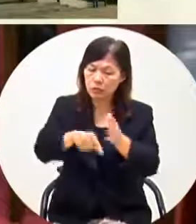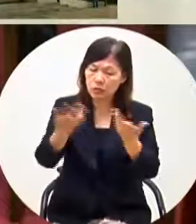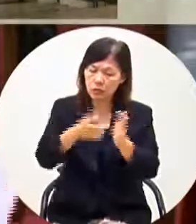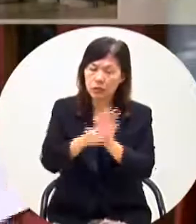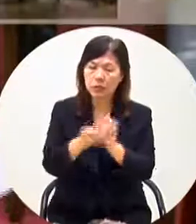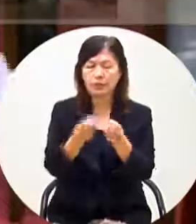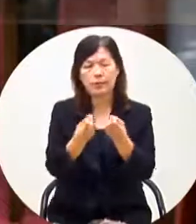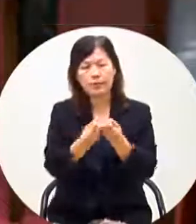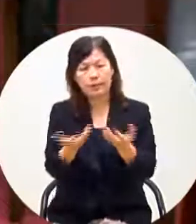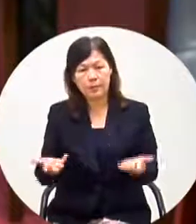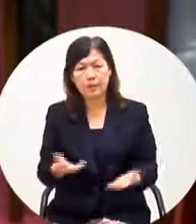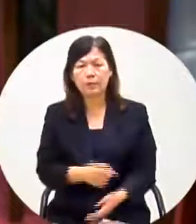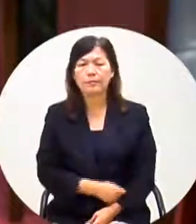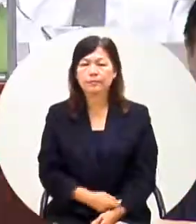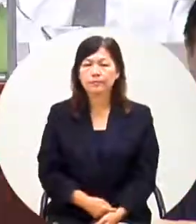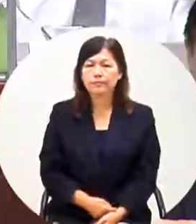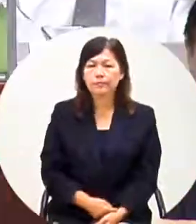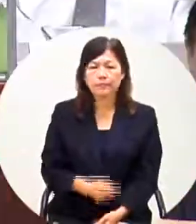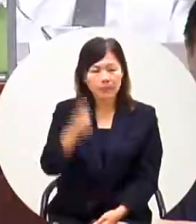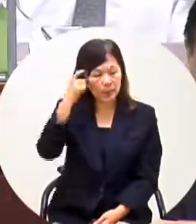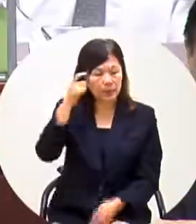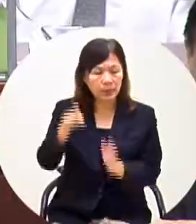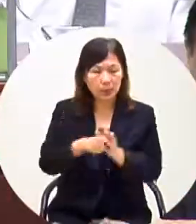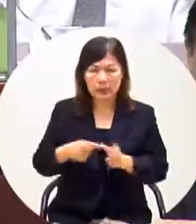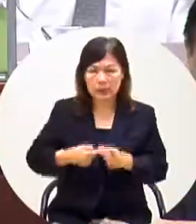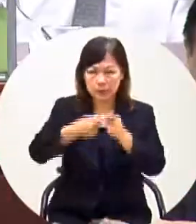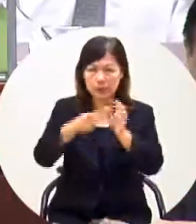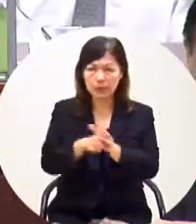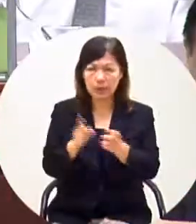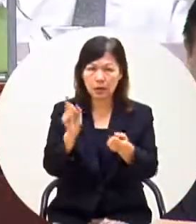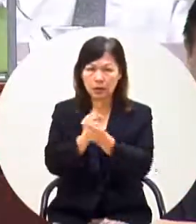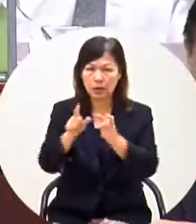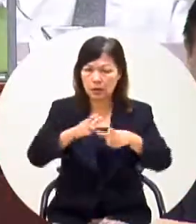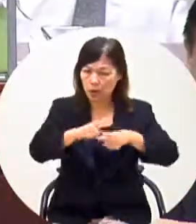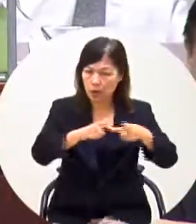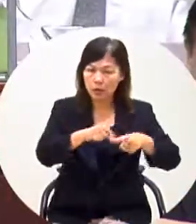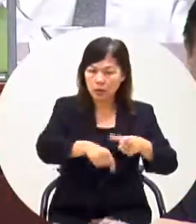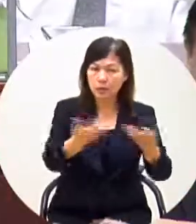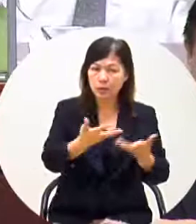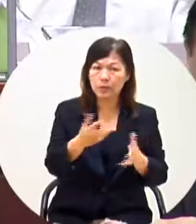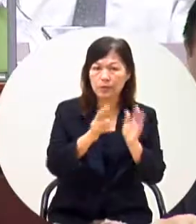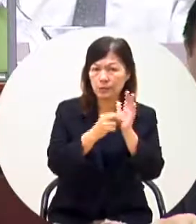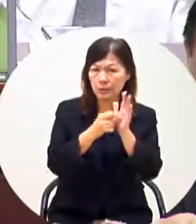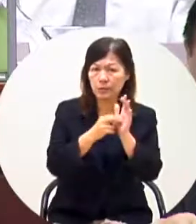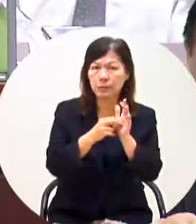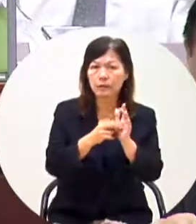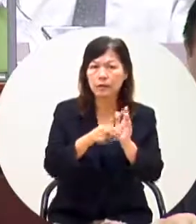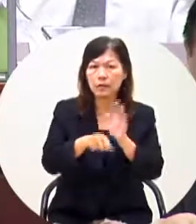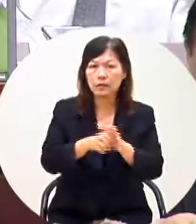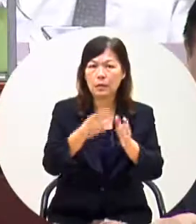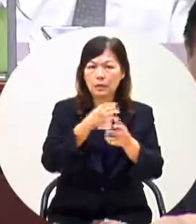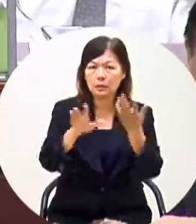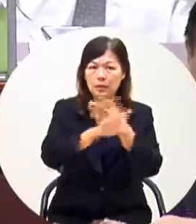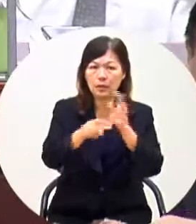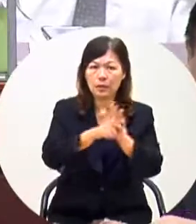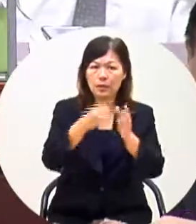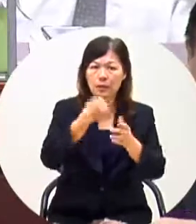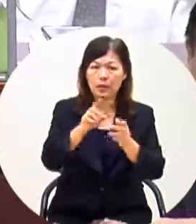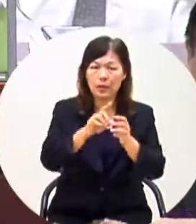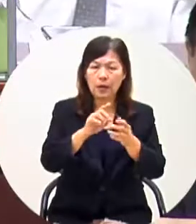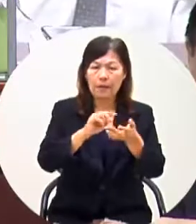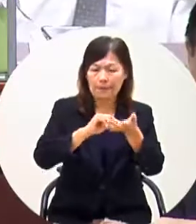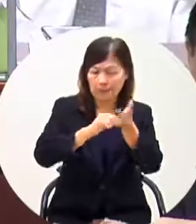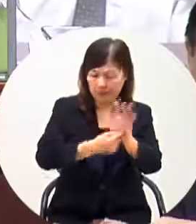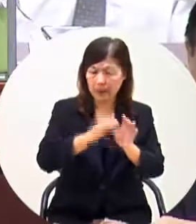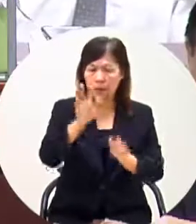吼，首先讲公衡的部分啊，我想这也是另外一种民意的显现，也是我们的议